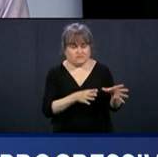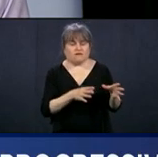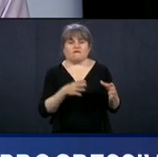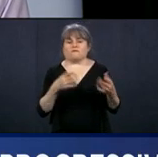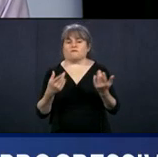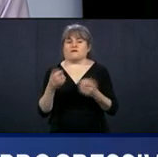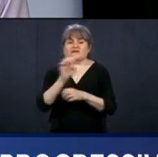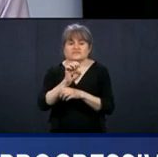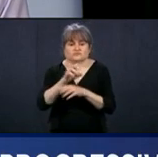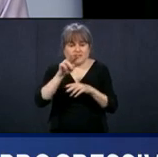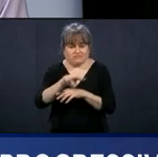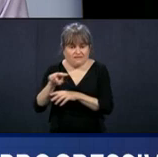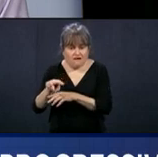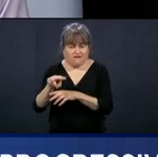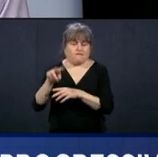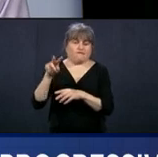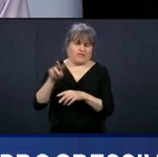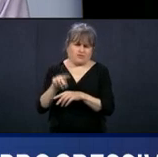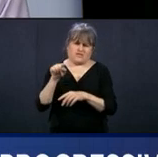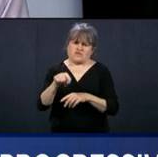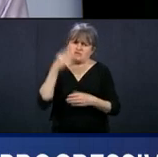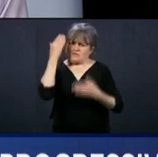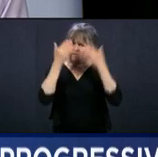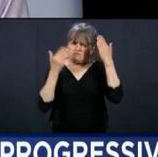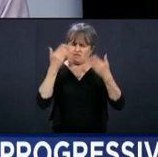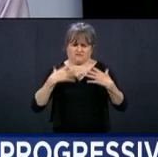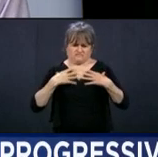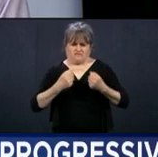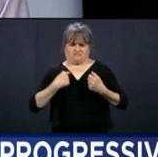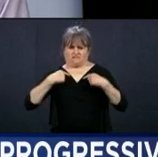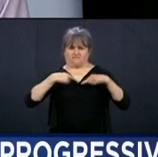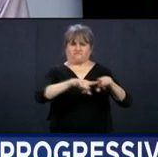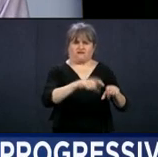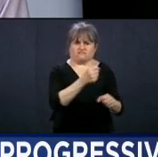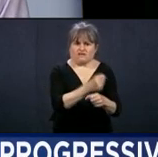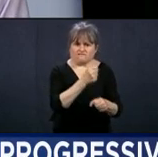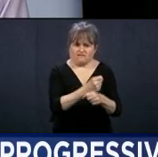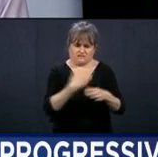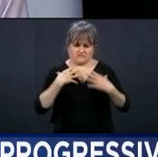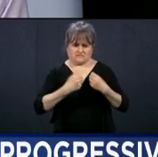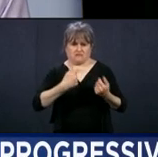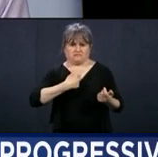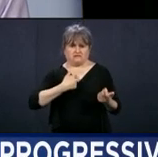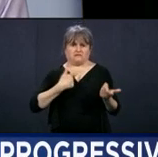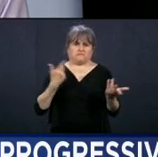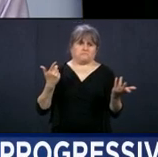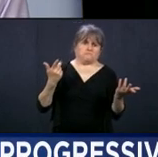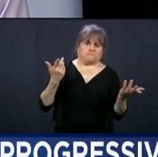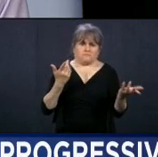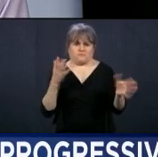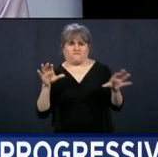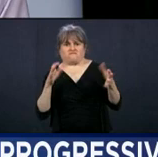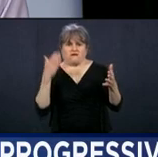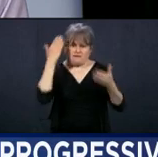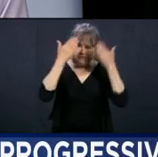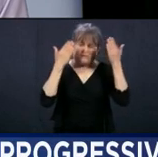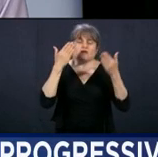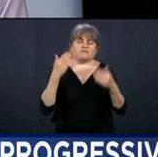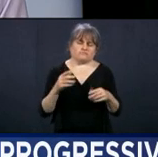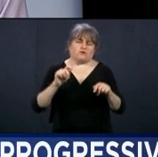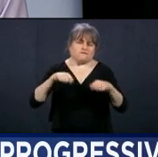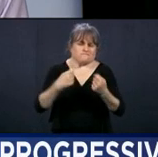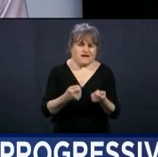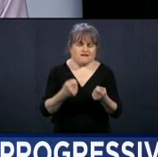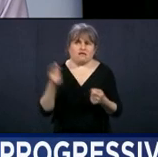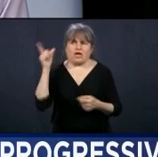normal d'être stressé, d'être inquiet, d'avoir des questionnements par rapport à sa santé avec tout ce qu'on vit depuis quelques semaines, avec tout ce qu'on lit,